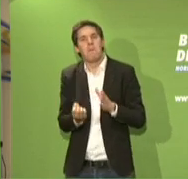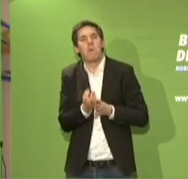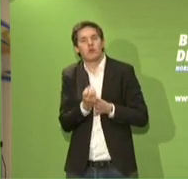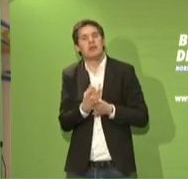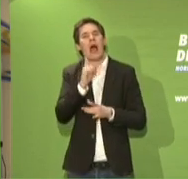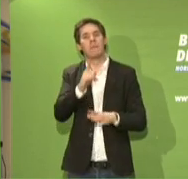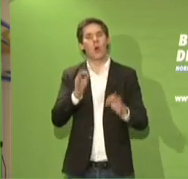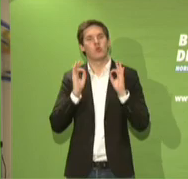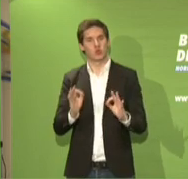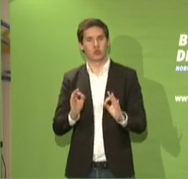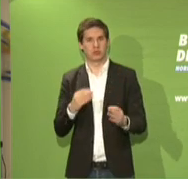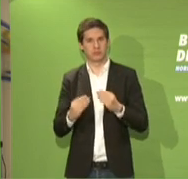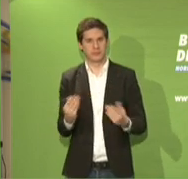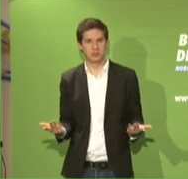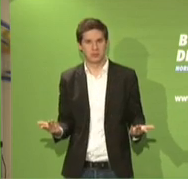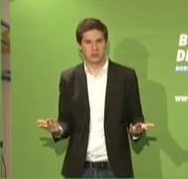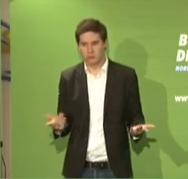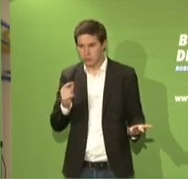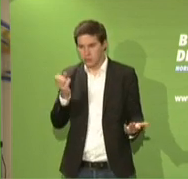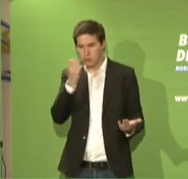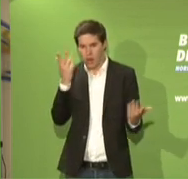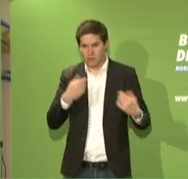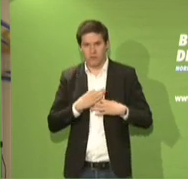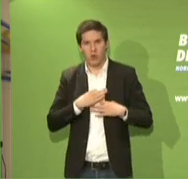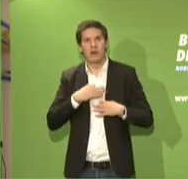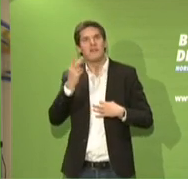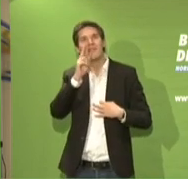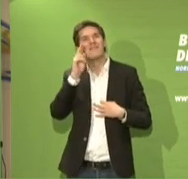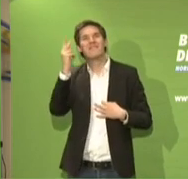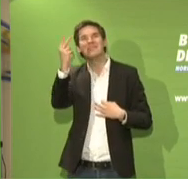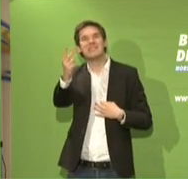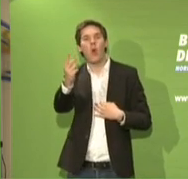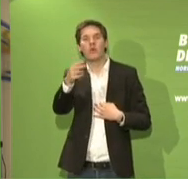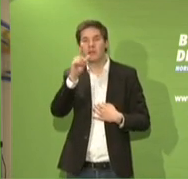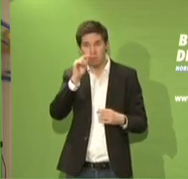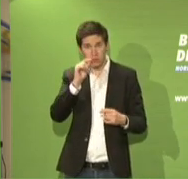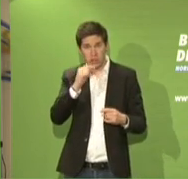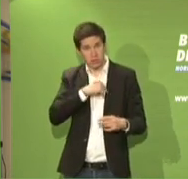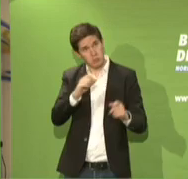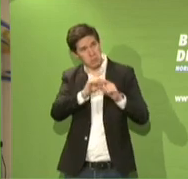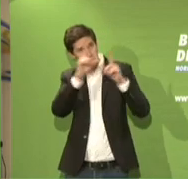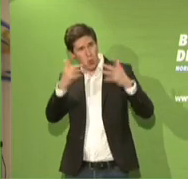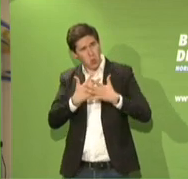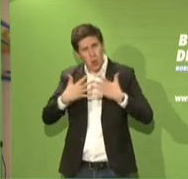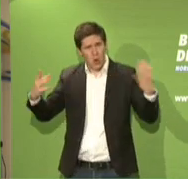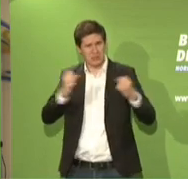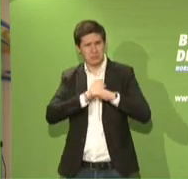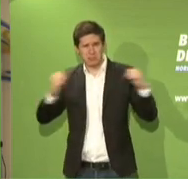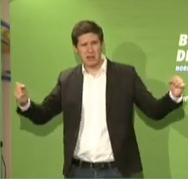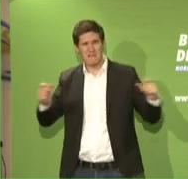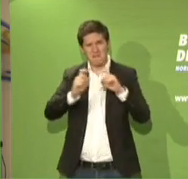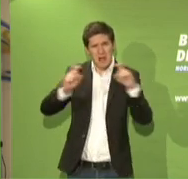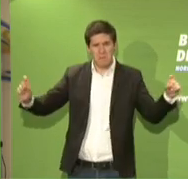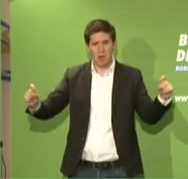müssen. Auch da stelle ich mir vor, natürlich ist eine Vision doch nicht der große Agrarbetrieb, wo wir Hühner